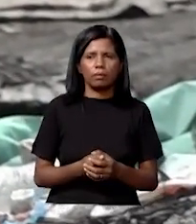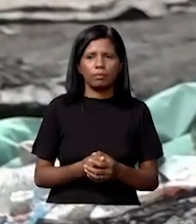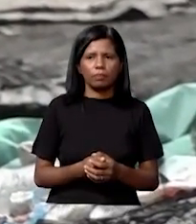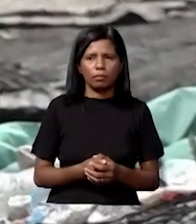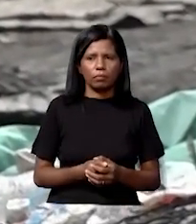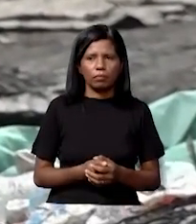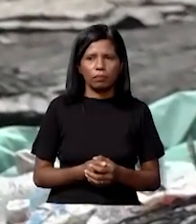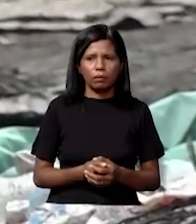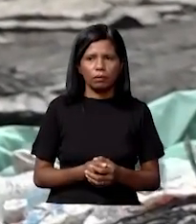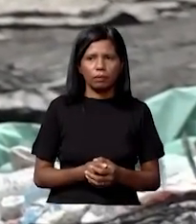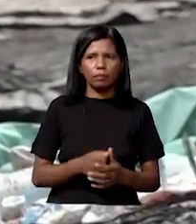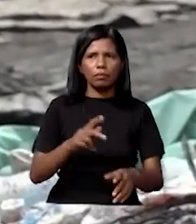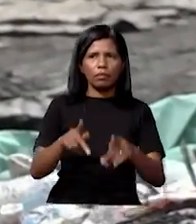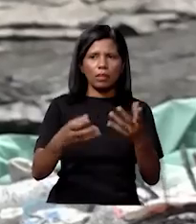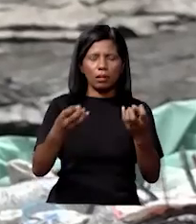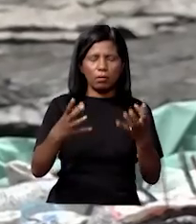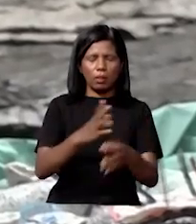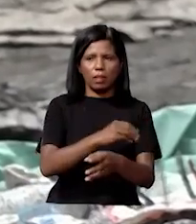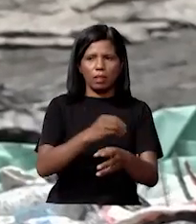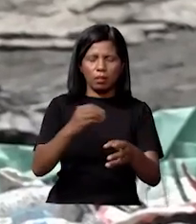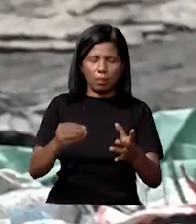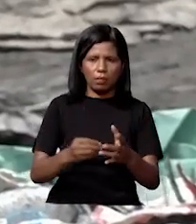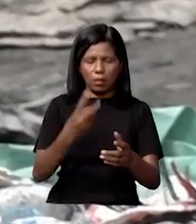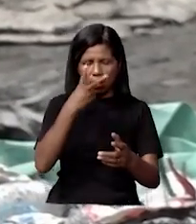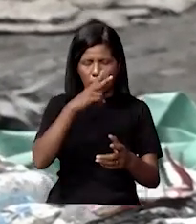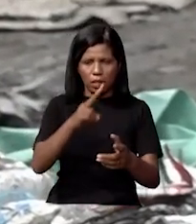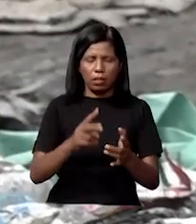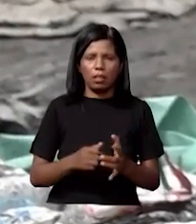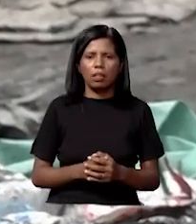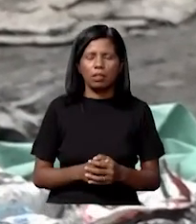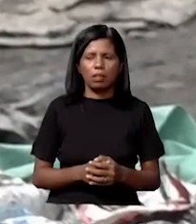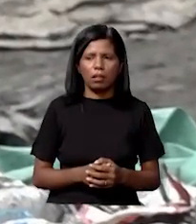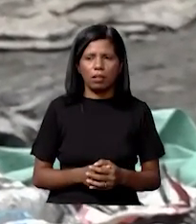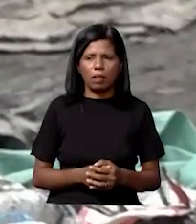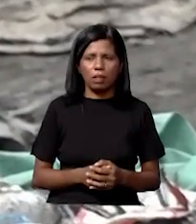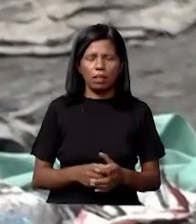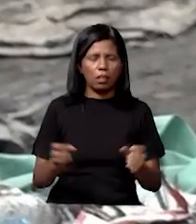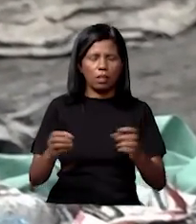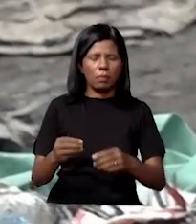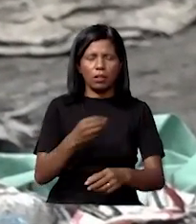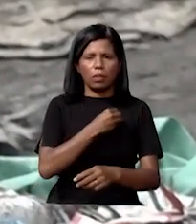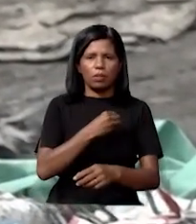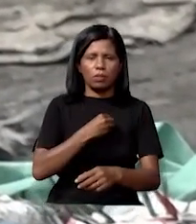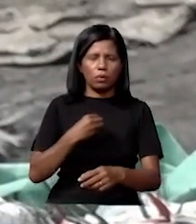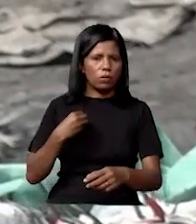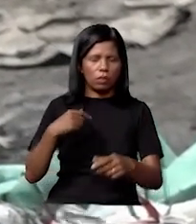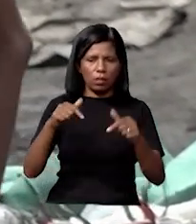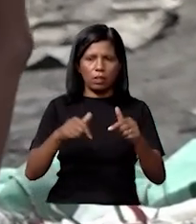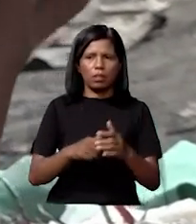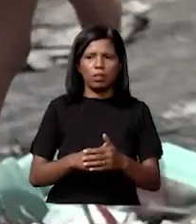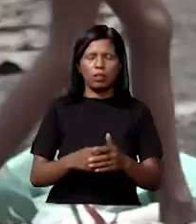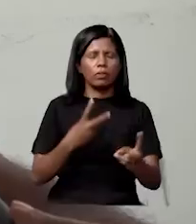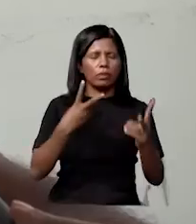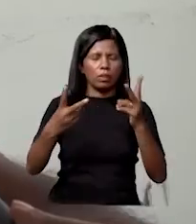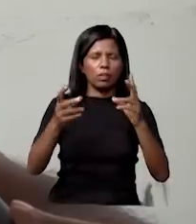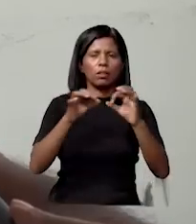tamba para ke me diaria me konsulta tianan nia la me konsulta da mais quis si visita